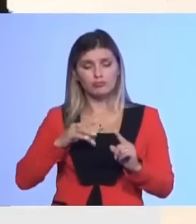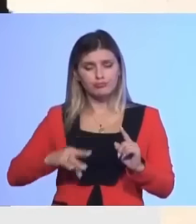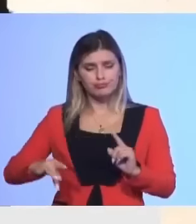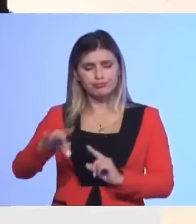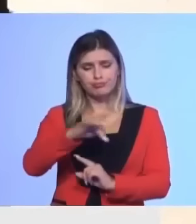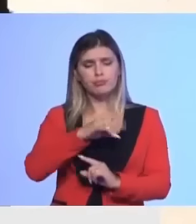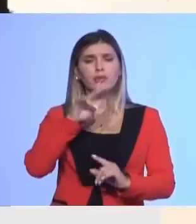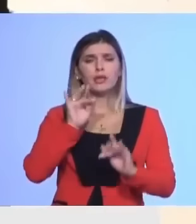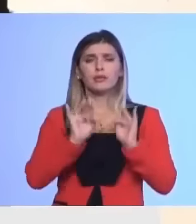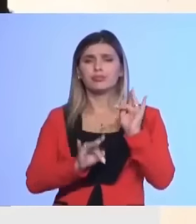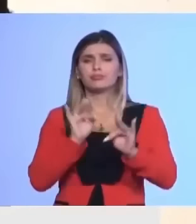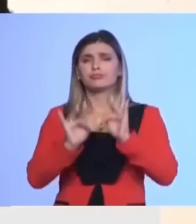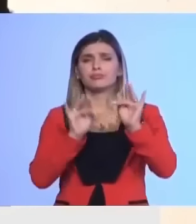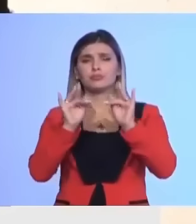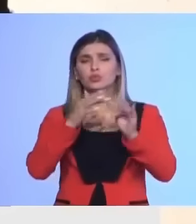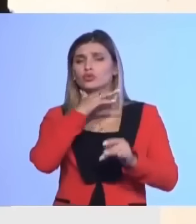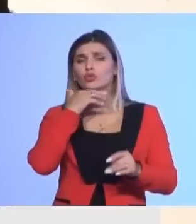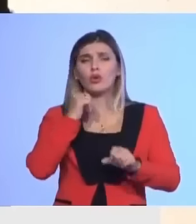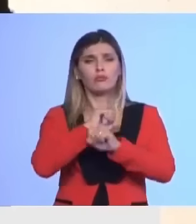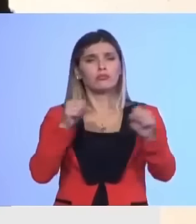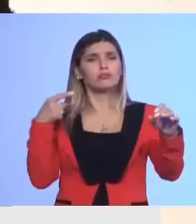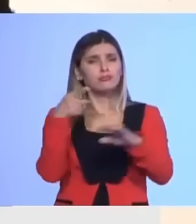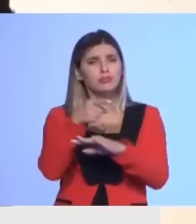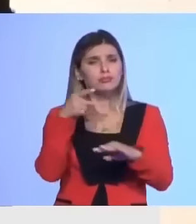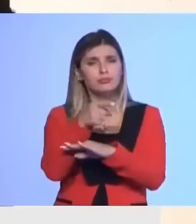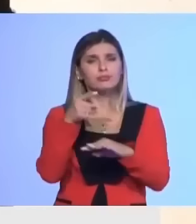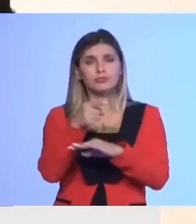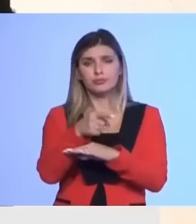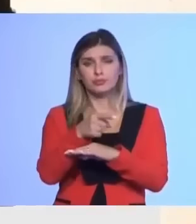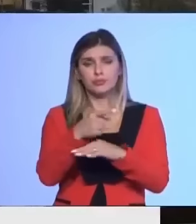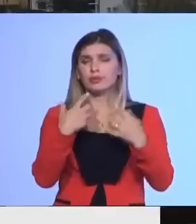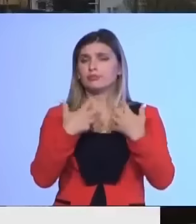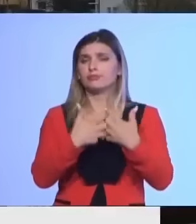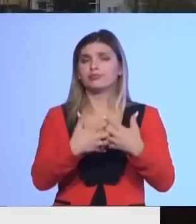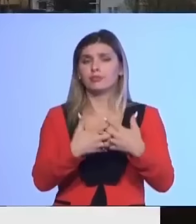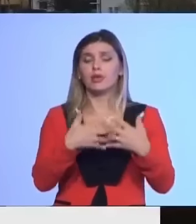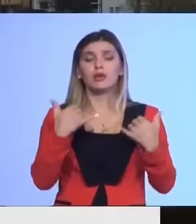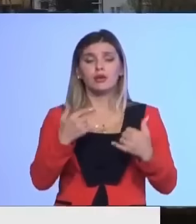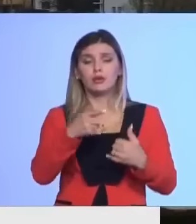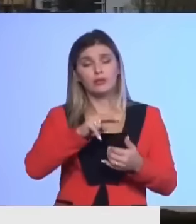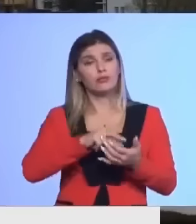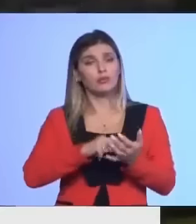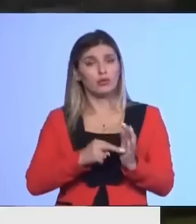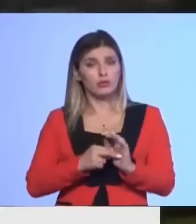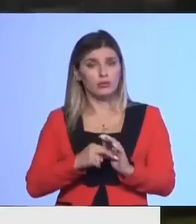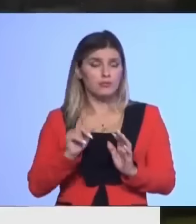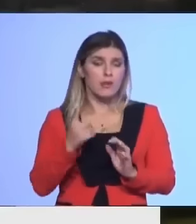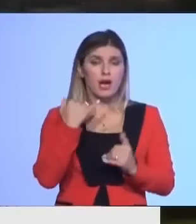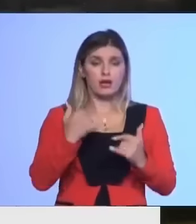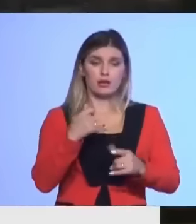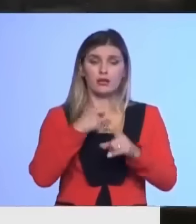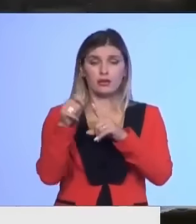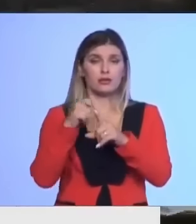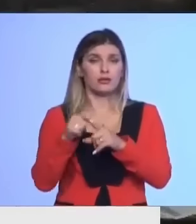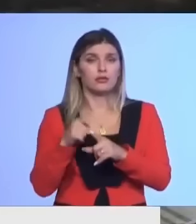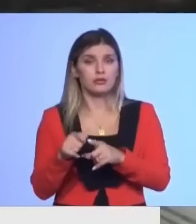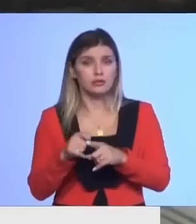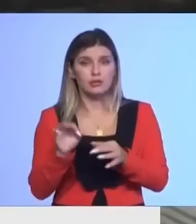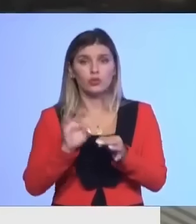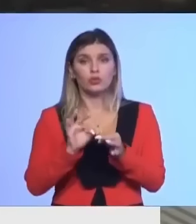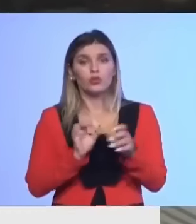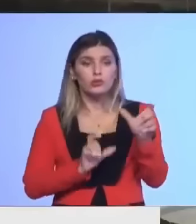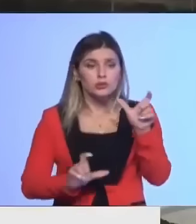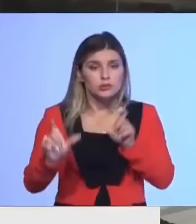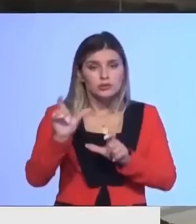i zhbiruar nga plumbat e granatat e artilerisë sërbe, është projekti më kompleks që nis fazën e restaurimit dhe konservimit për